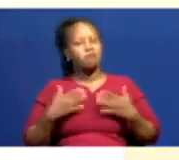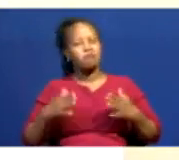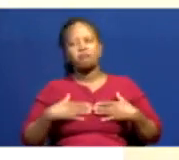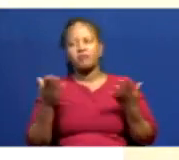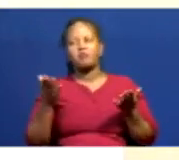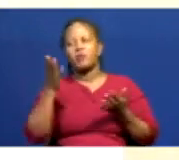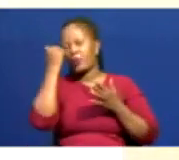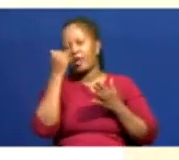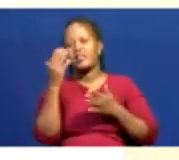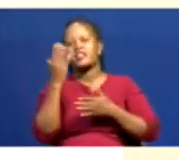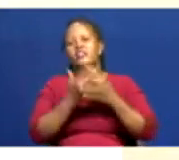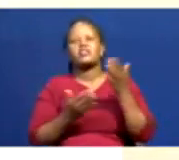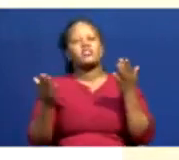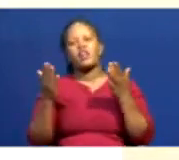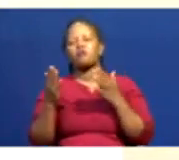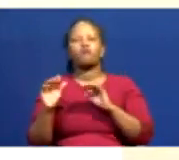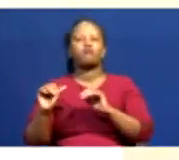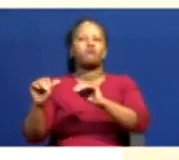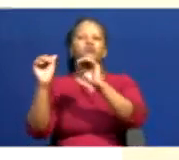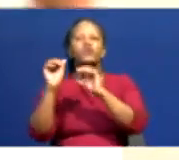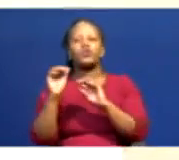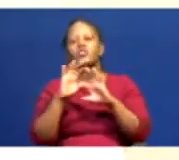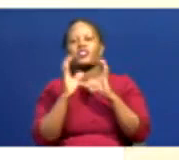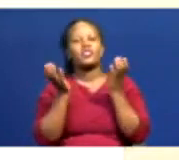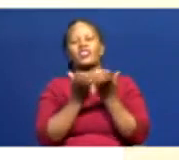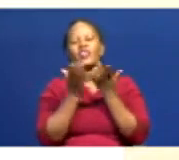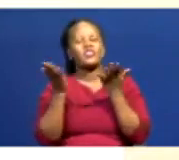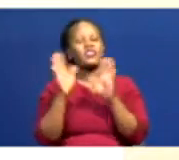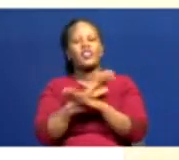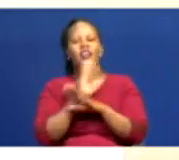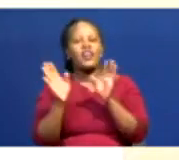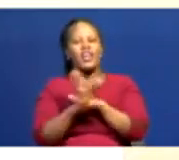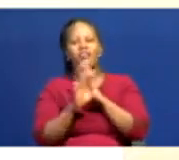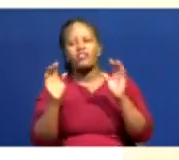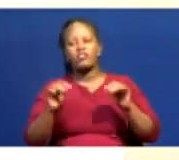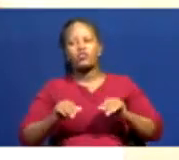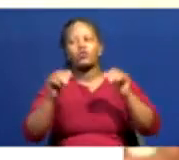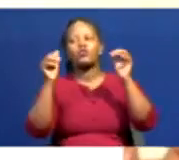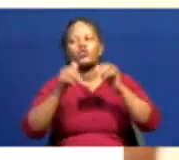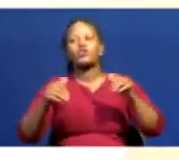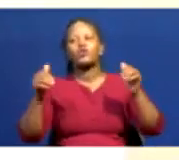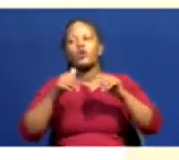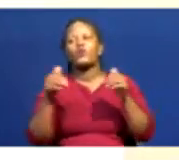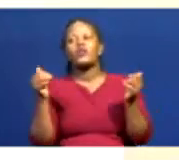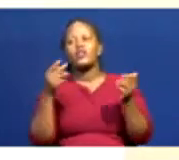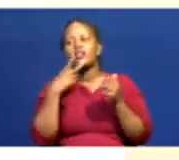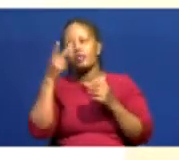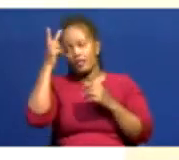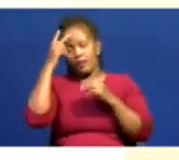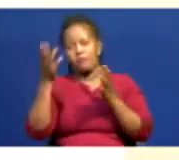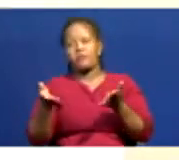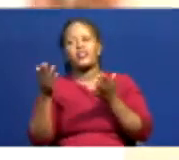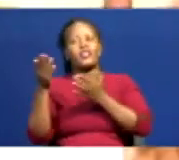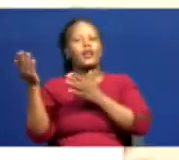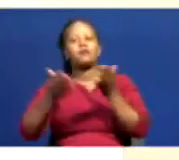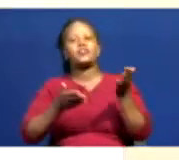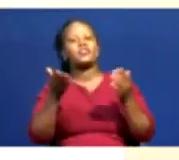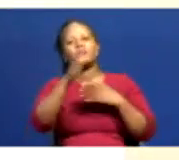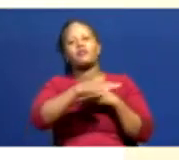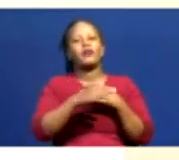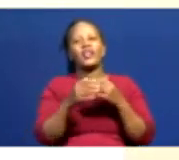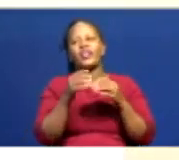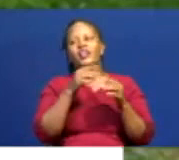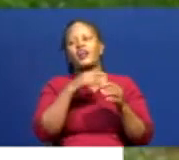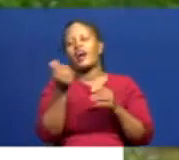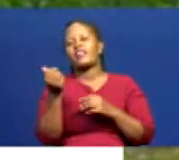There are some in class, things are going on well, parents are pinging their students, some are saying no, let